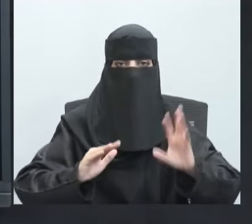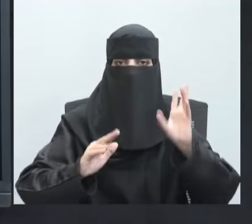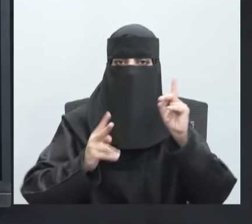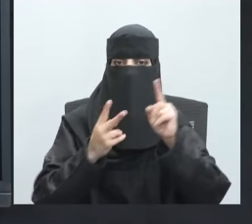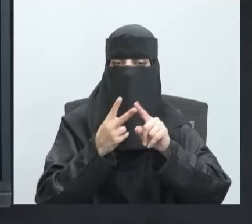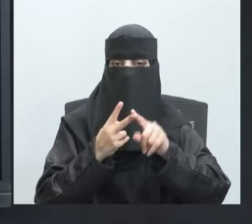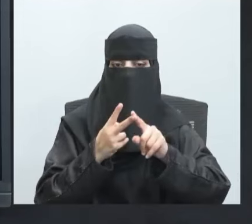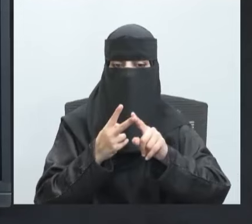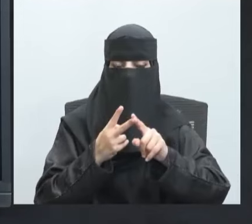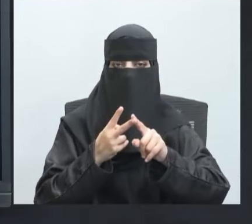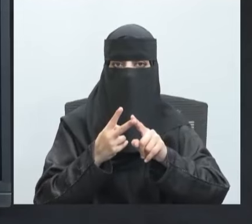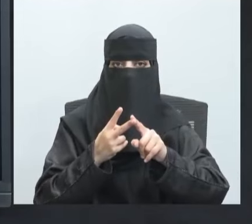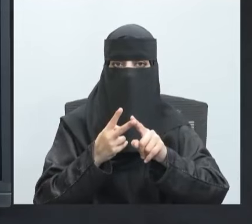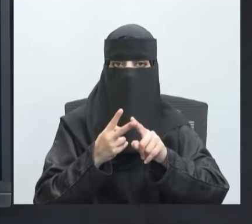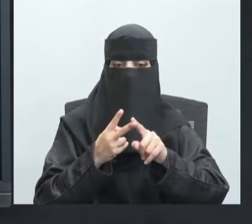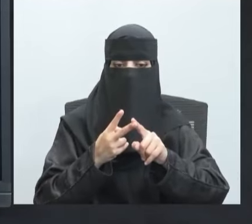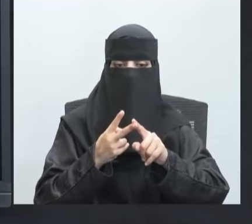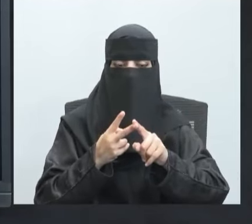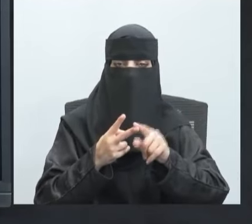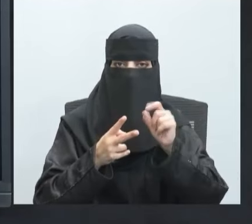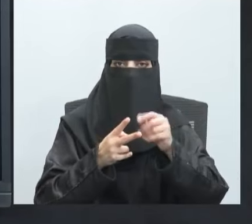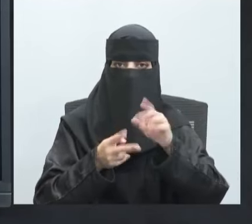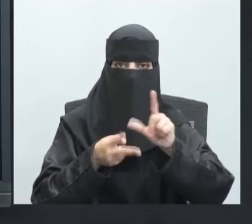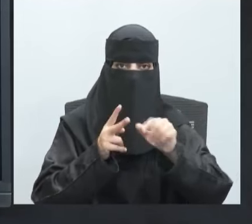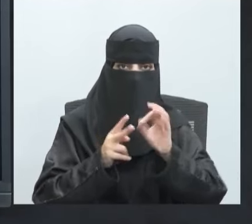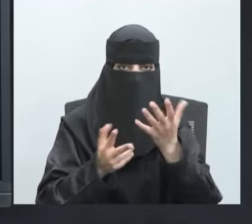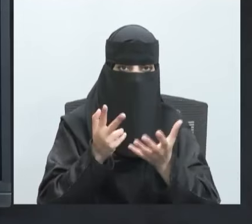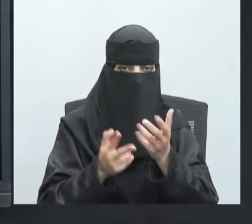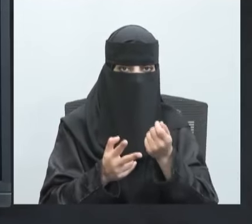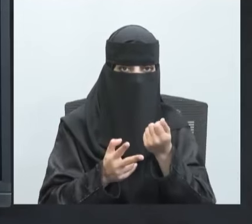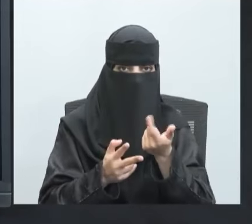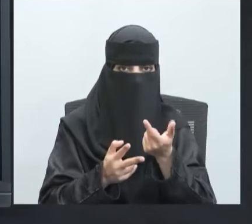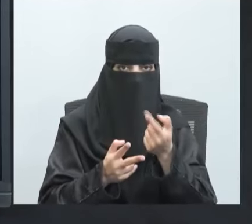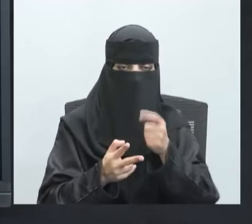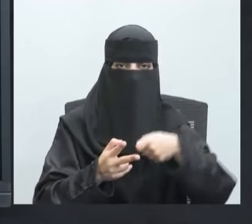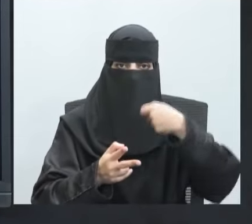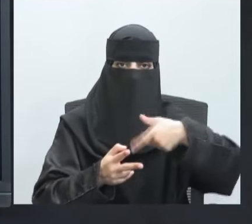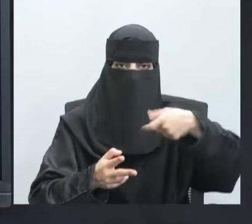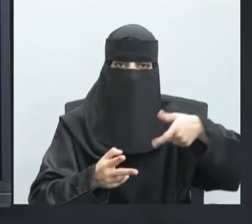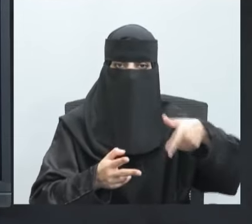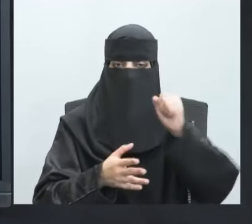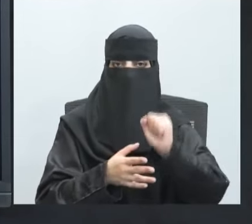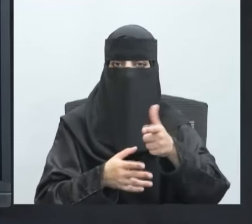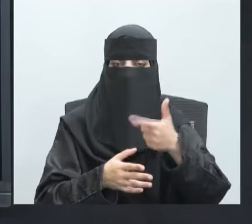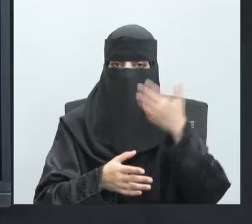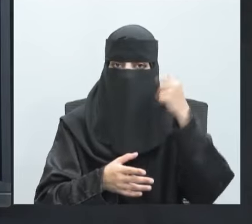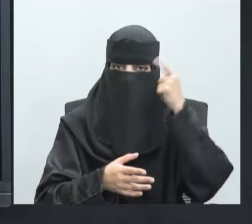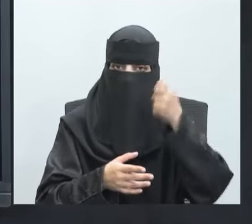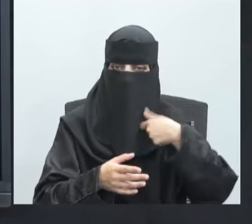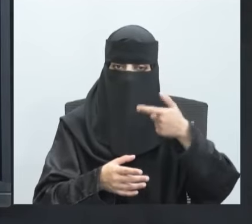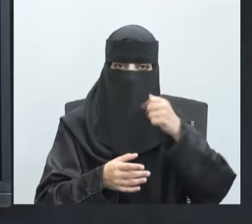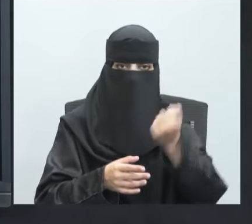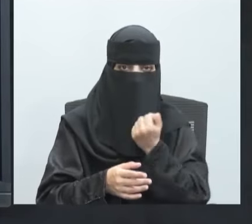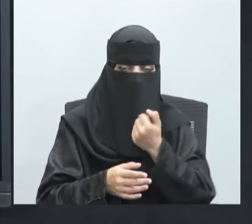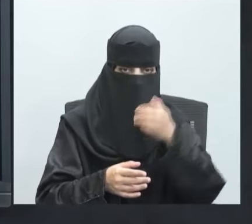كذلك ذكرنا وهو المكون الثاني في اعداد الميزانيه وهو النفقات مهم جدا ان تعرف ما